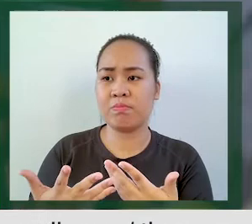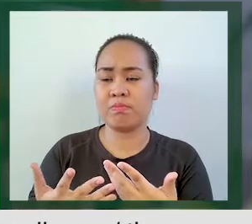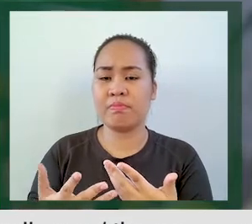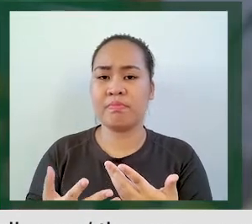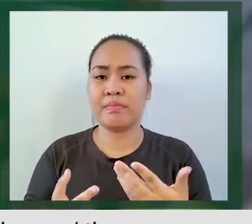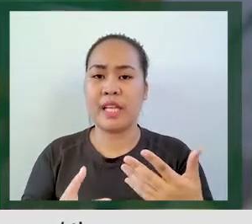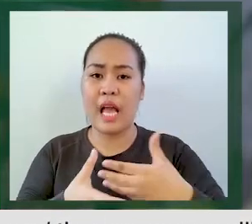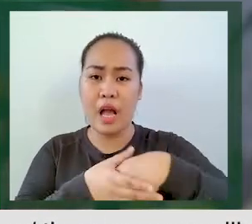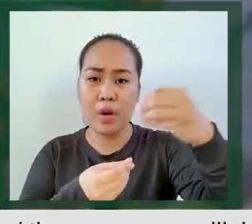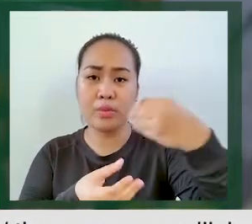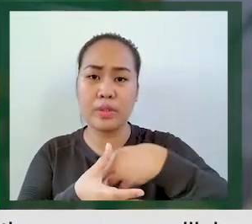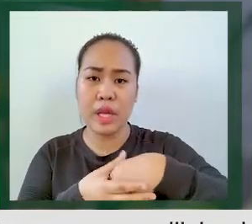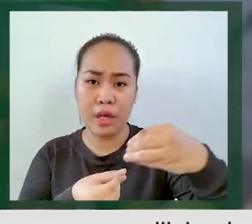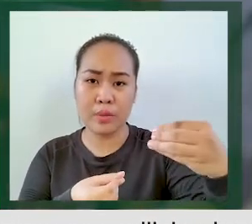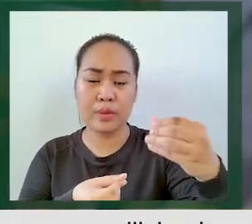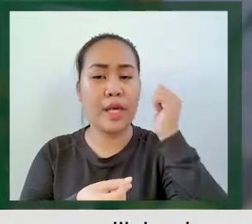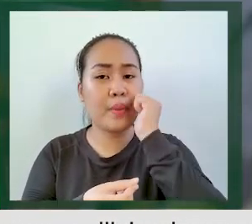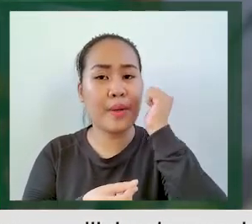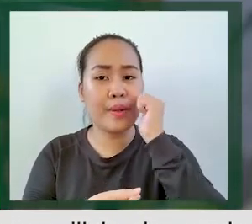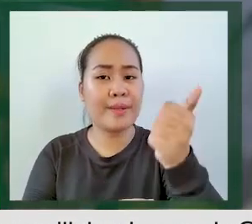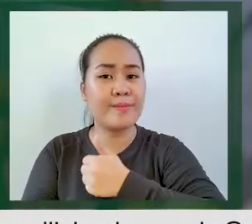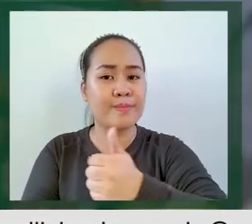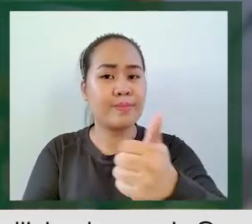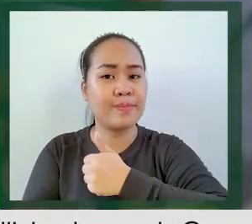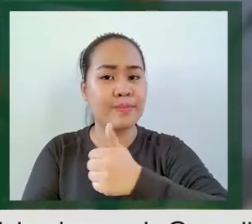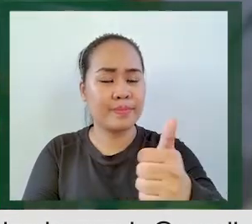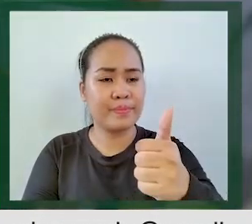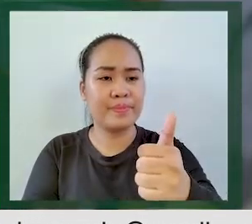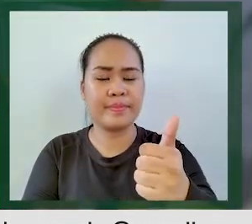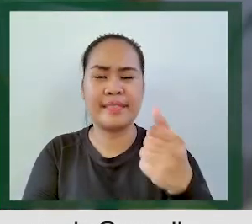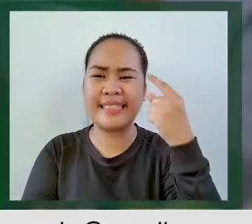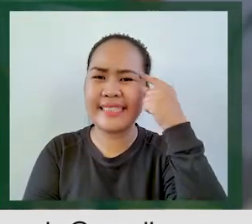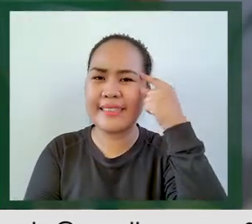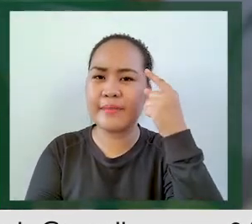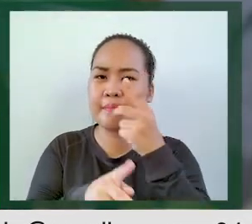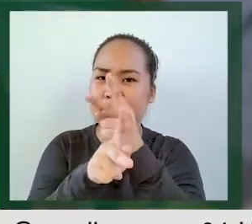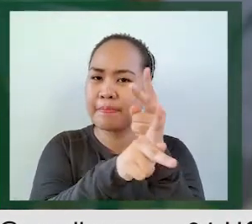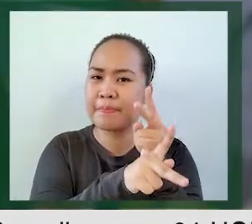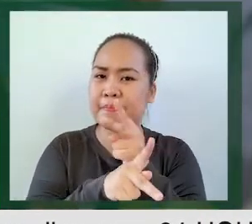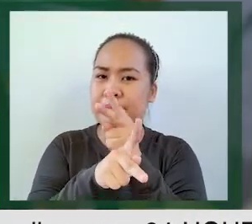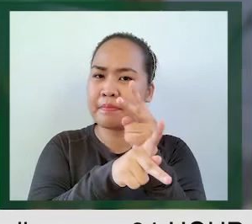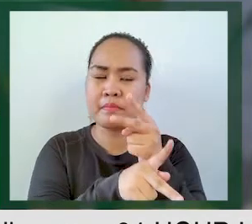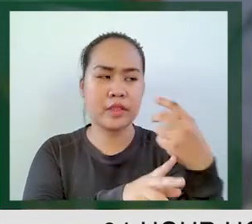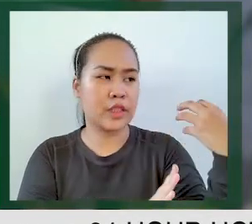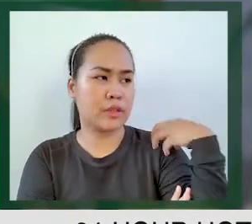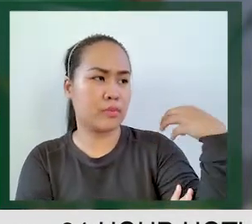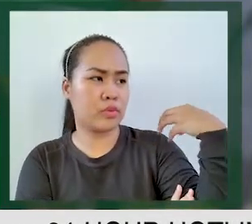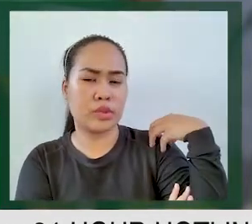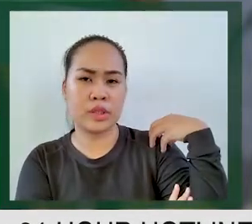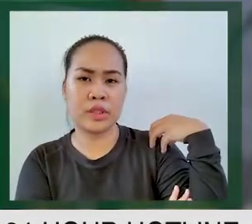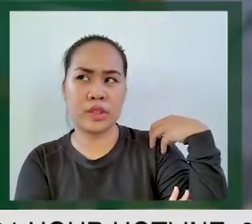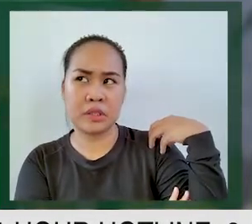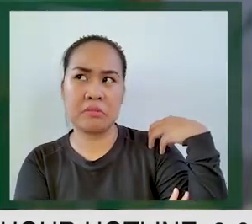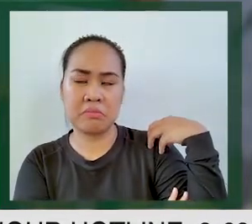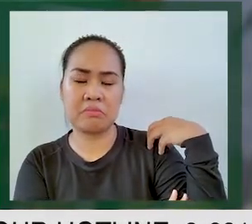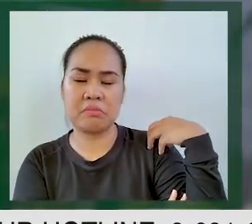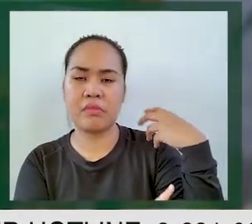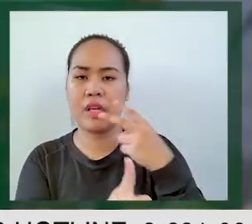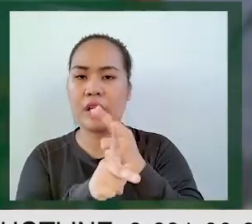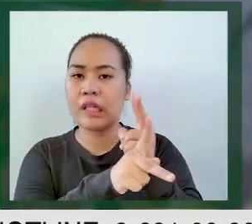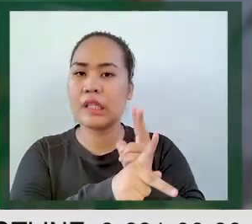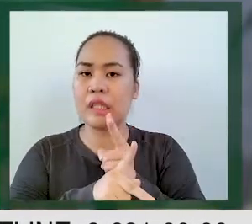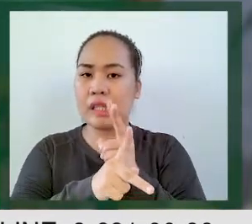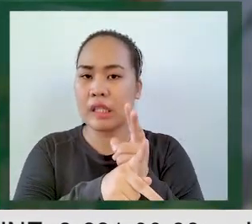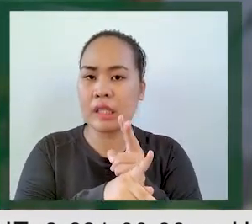uy, mag-ingat ka, or uy, magsuot ka ng mask, di ba? Or uy, social distancing, di ba? Sana yung subconscious na lang natin, yun ang